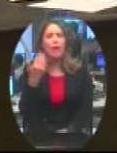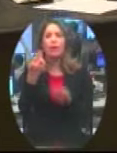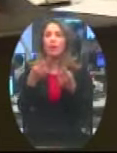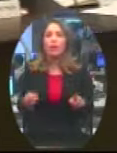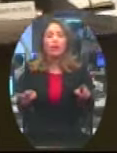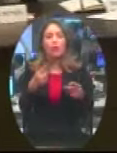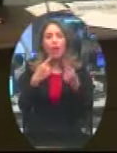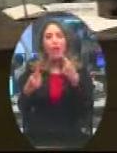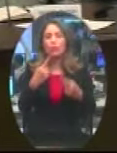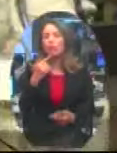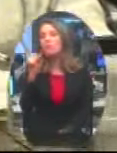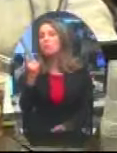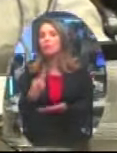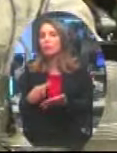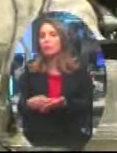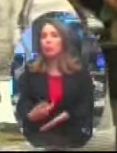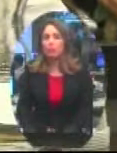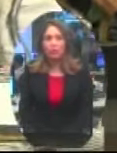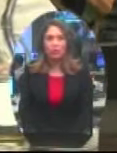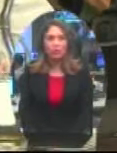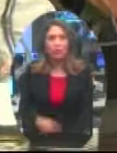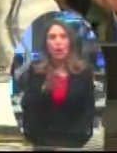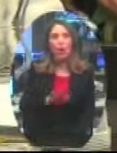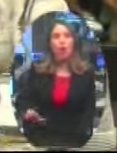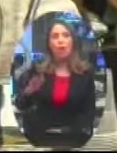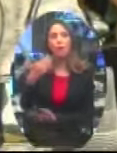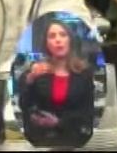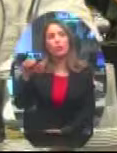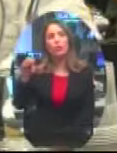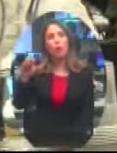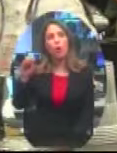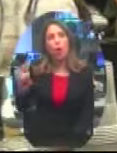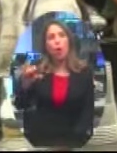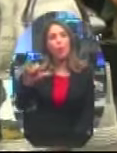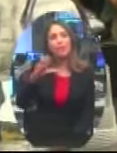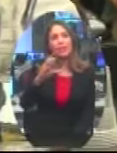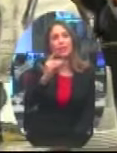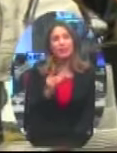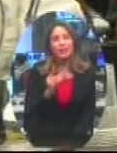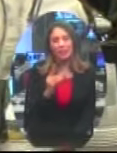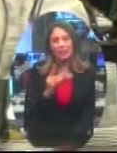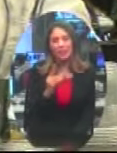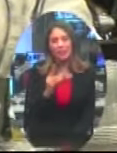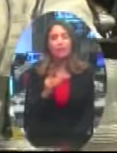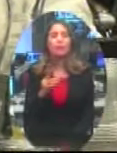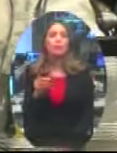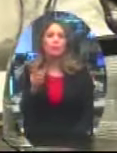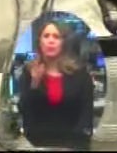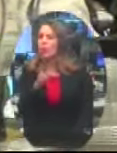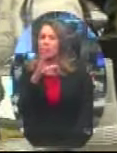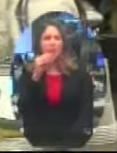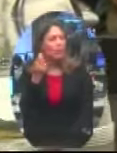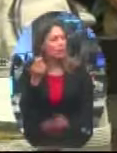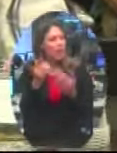על גובה הסבסוד. בכל המדינות ב-OECD עברו, וחברים, לא צריך להפוך את זה לדיון על, על דמי אבטלה, עברו